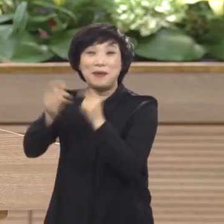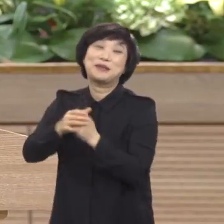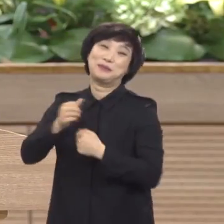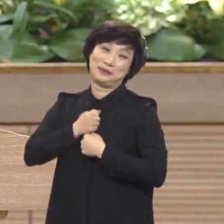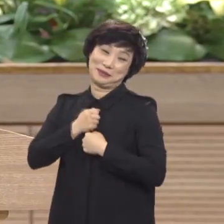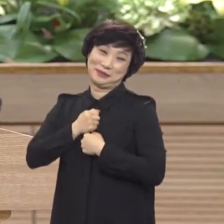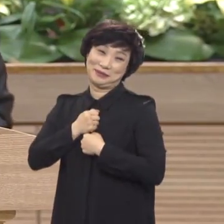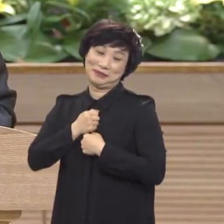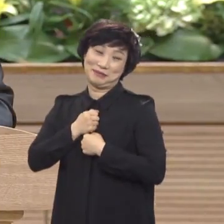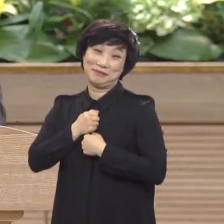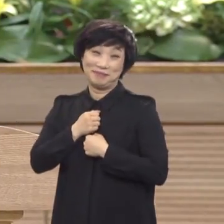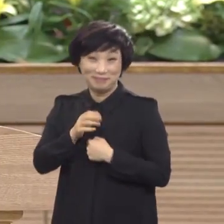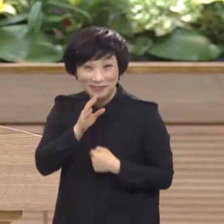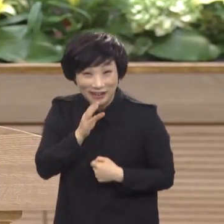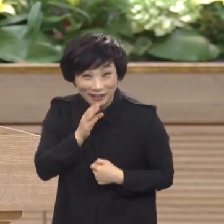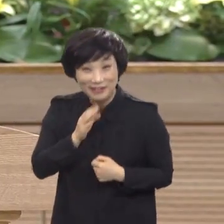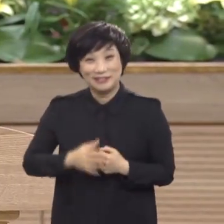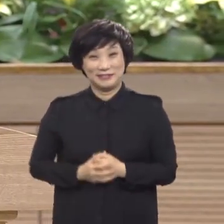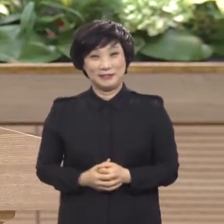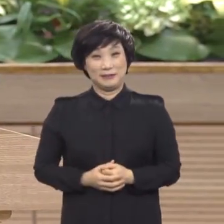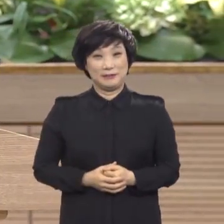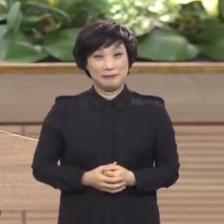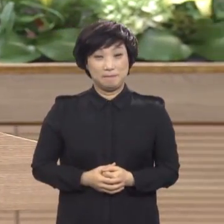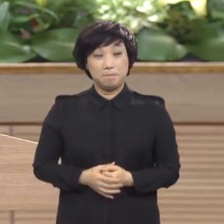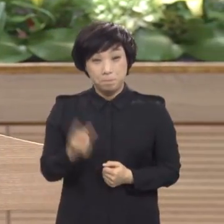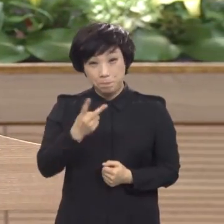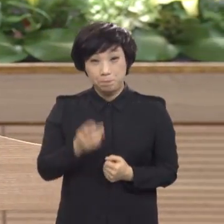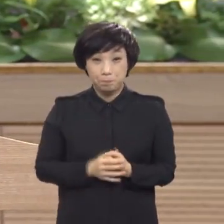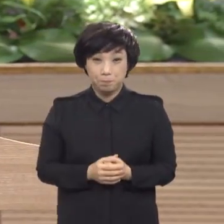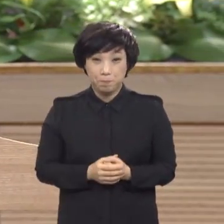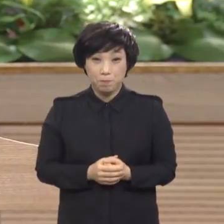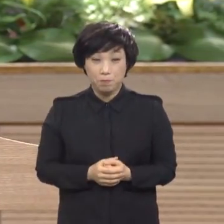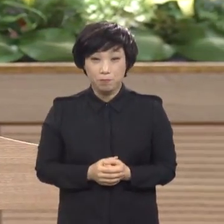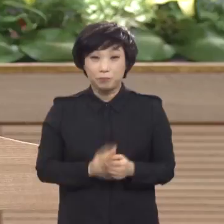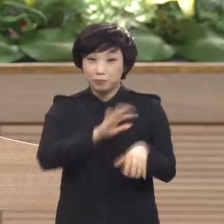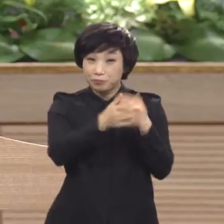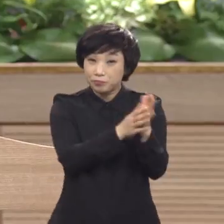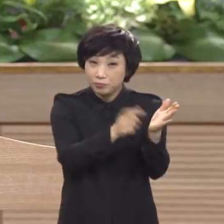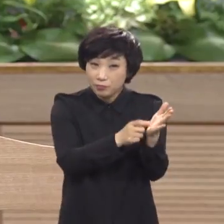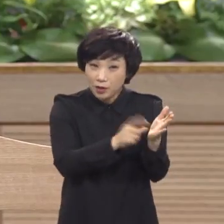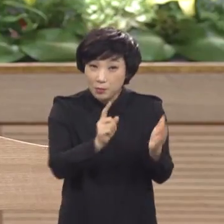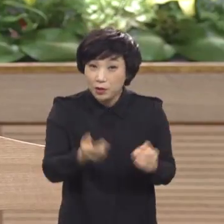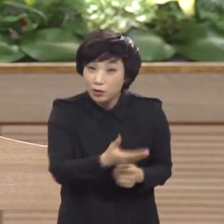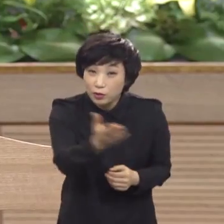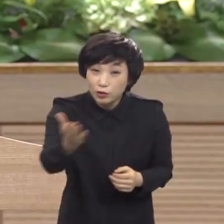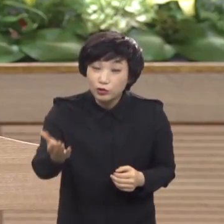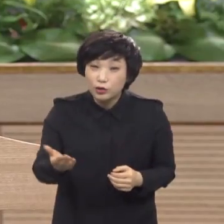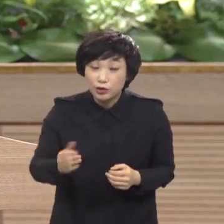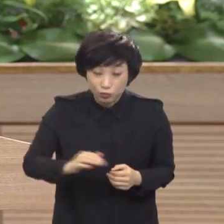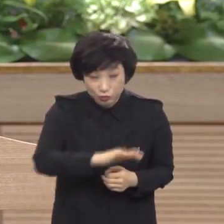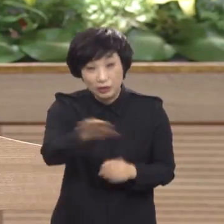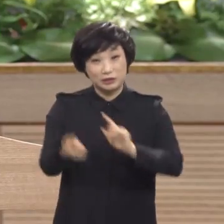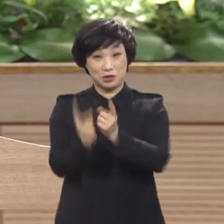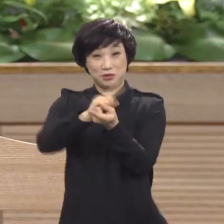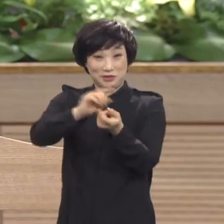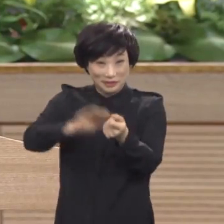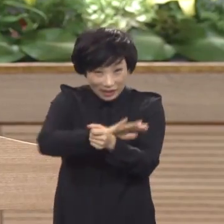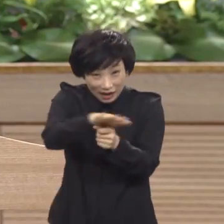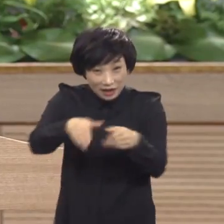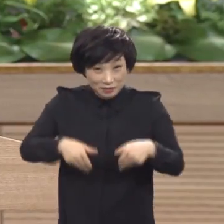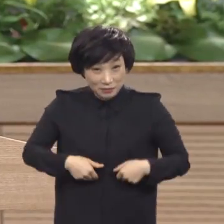지키는 겁니다. 자, 또 11절에 뭐라고 하느냐? 우리가 서로